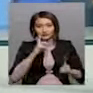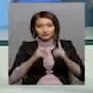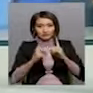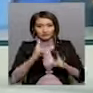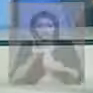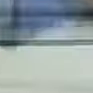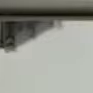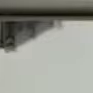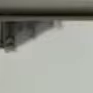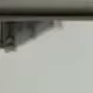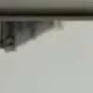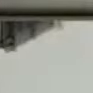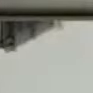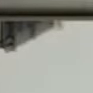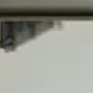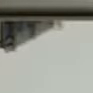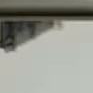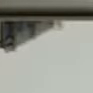Павлодара.